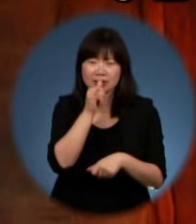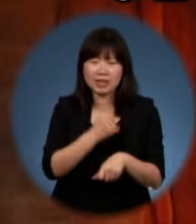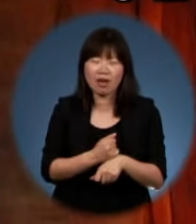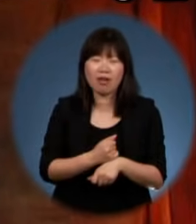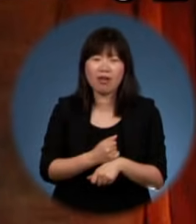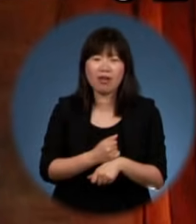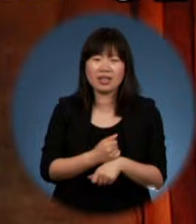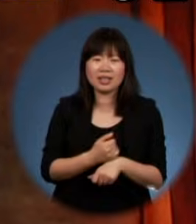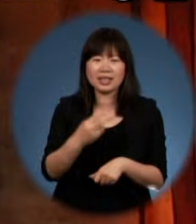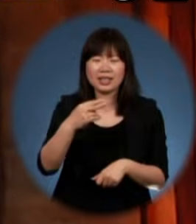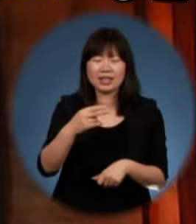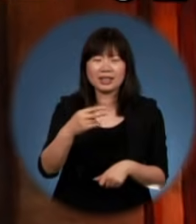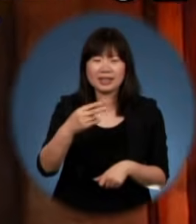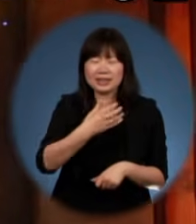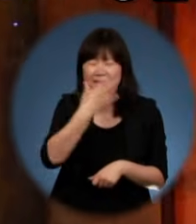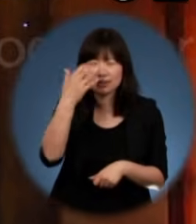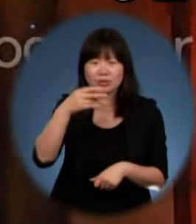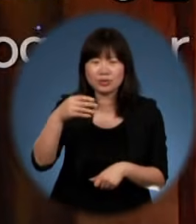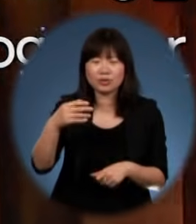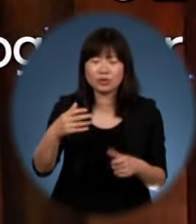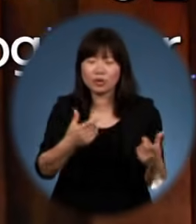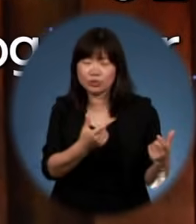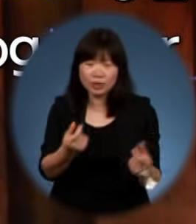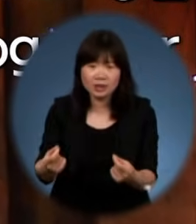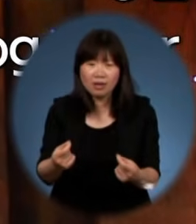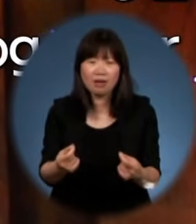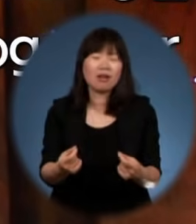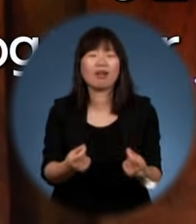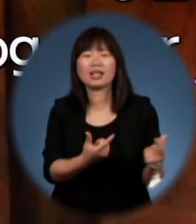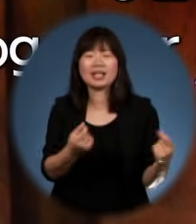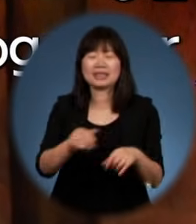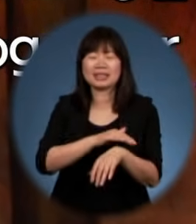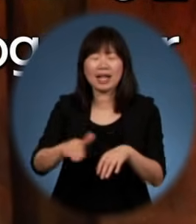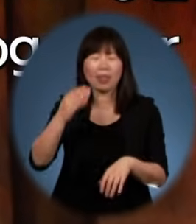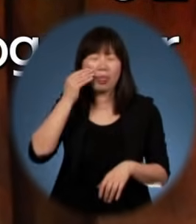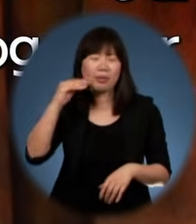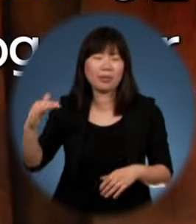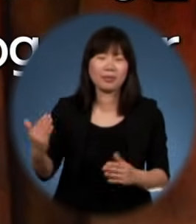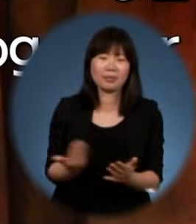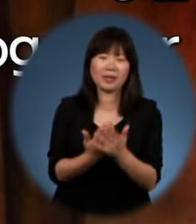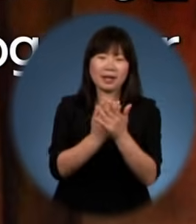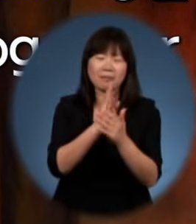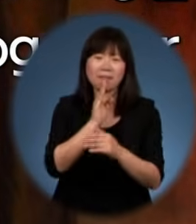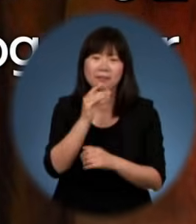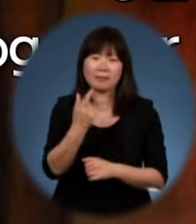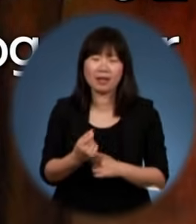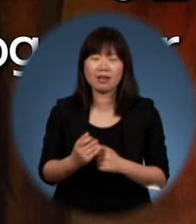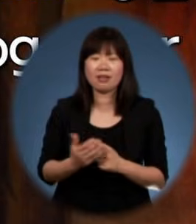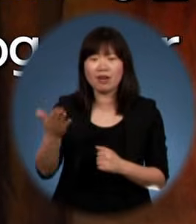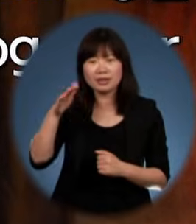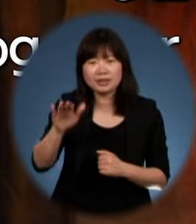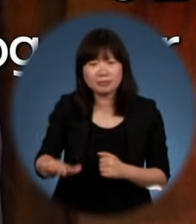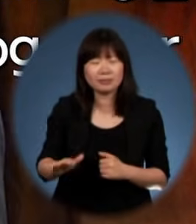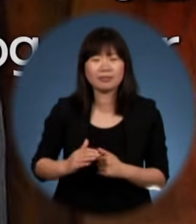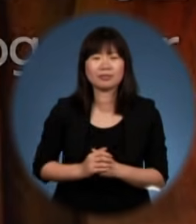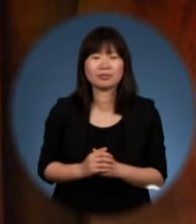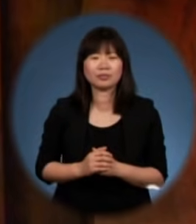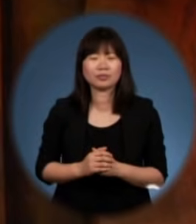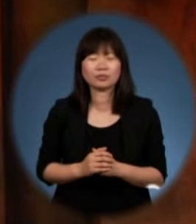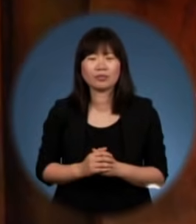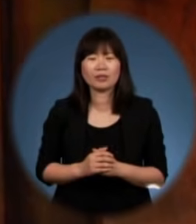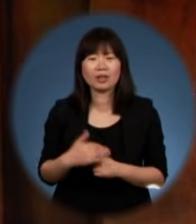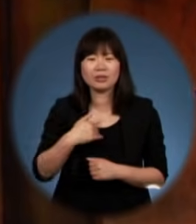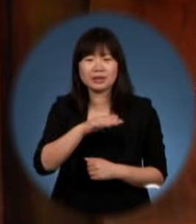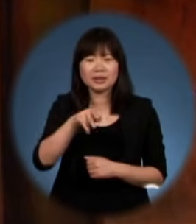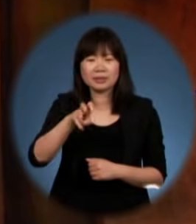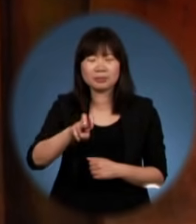다시 뭐냐면 링 투게더 쓰임 퍼지면 같이 잘 드는 겁니다 아시아 않다는 거예요 그런데 어떻게 보면